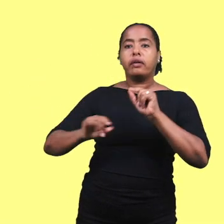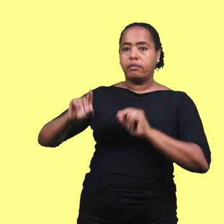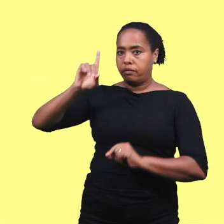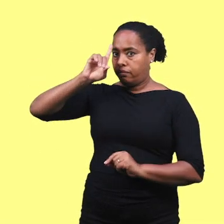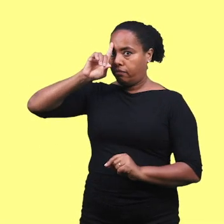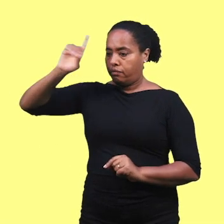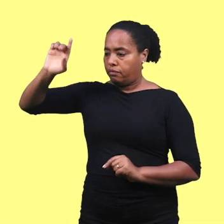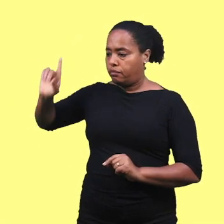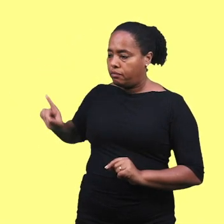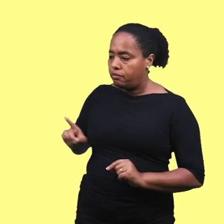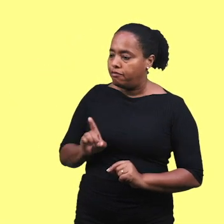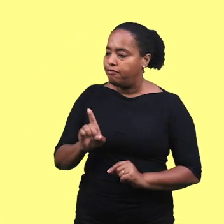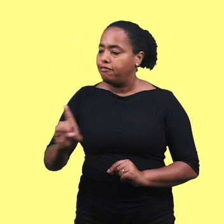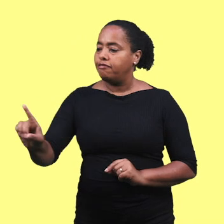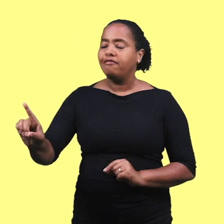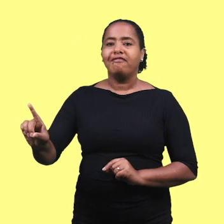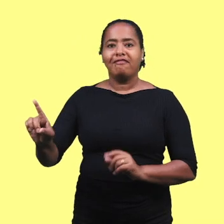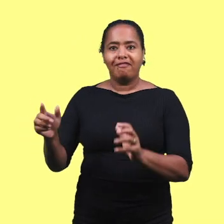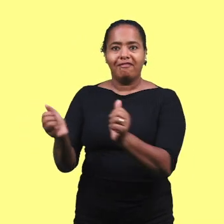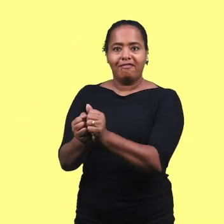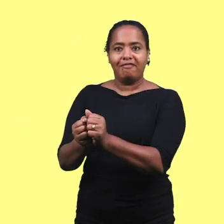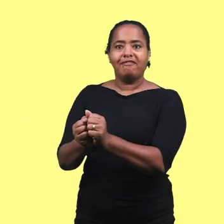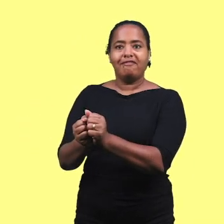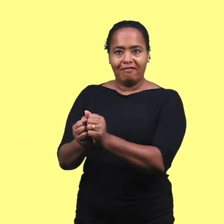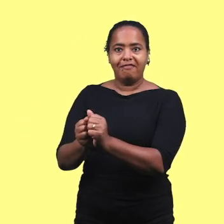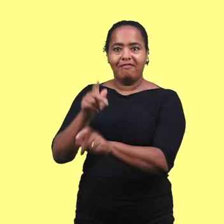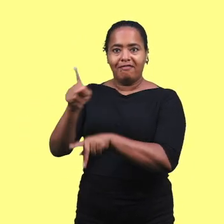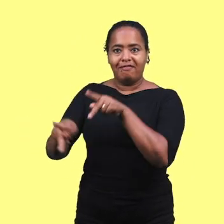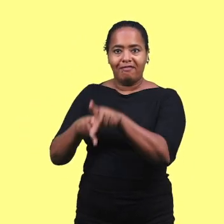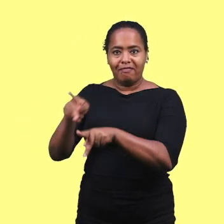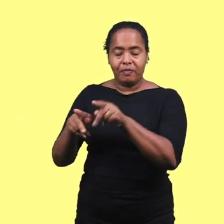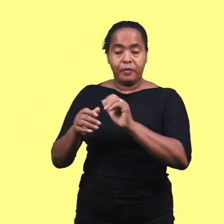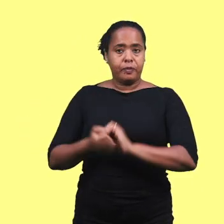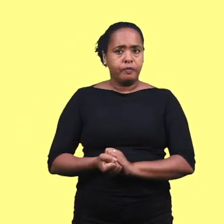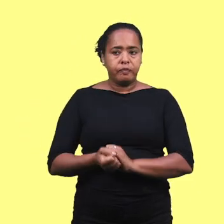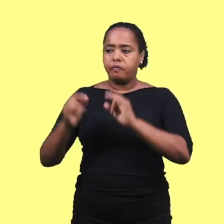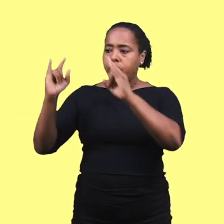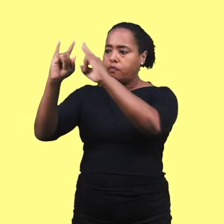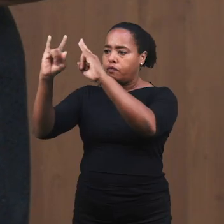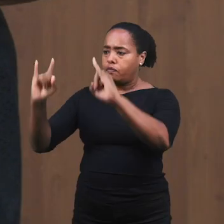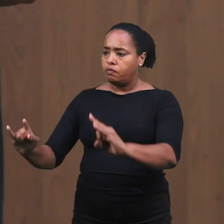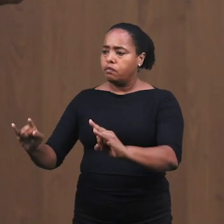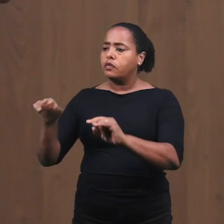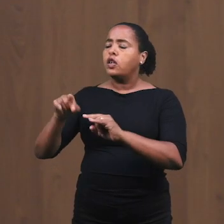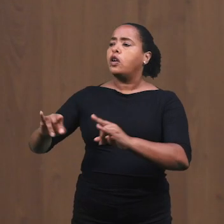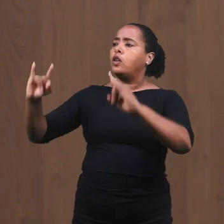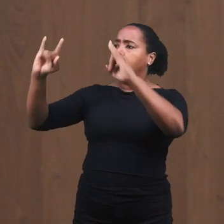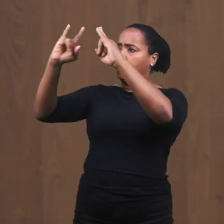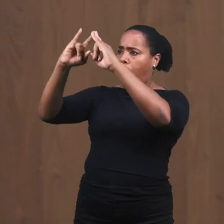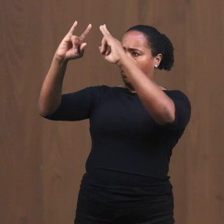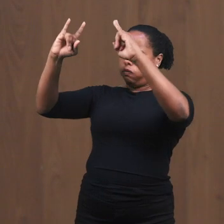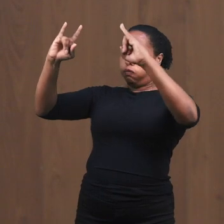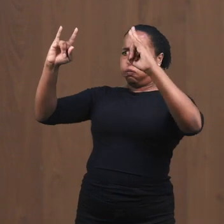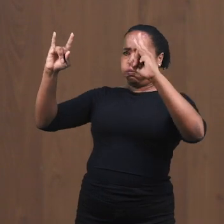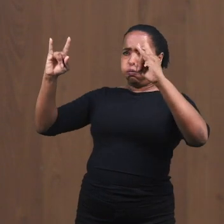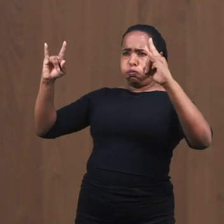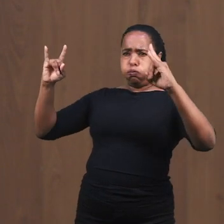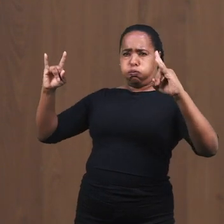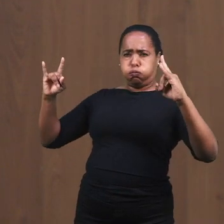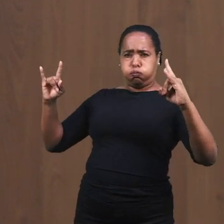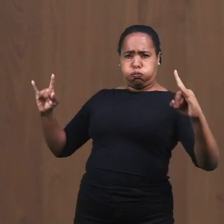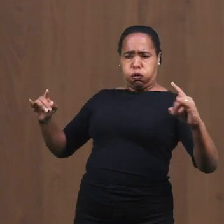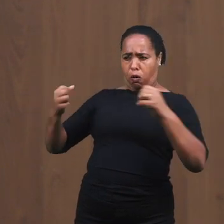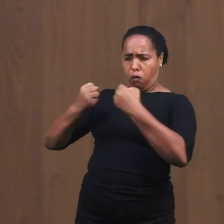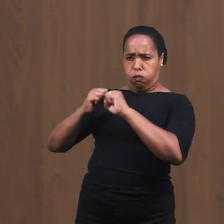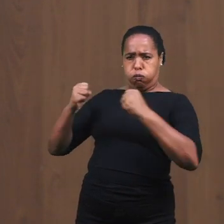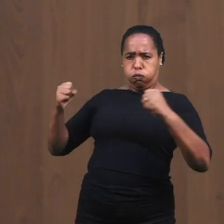Почему? Потому что когда они выходили из своих шатров и видели скинию, то не знали, Бог обитает среди